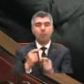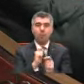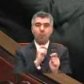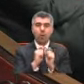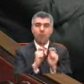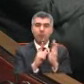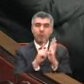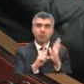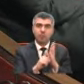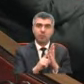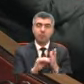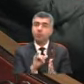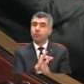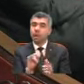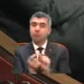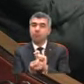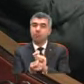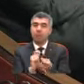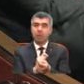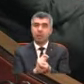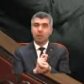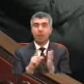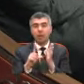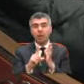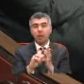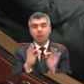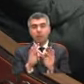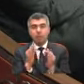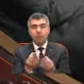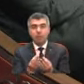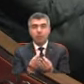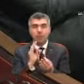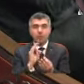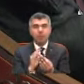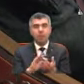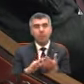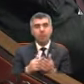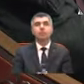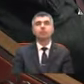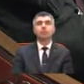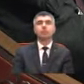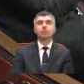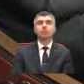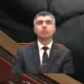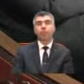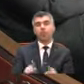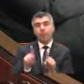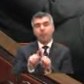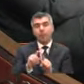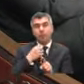لا يمكن تعديل القانون مدونة الأسرة إلا في إطار هذا المسار، وإلا بناء على